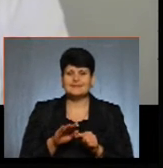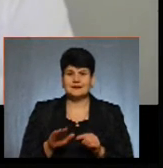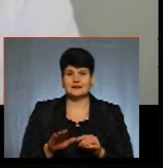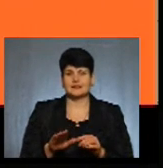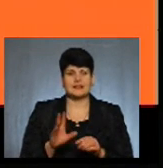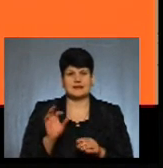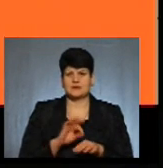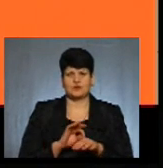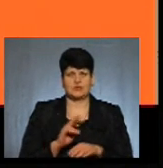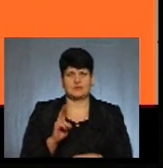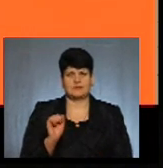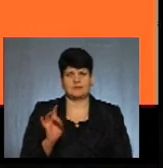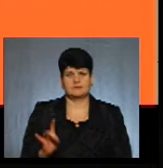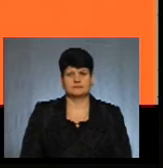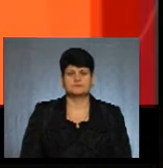не захворіти на кір.